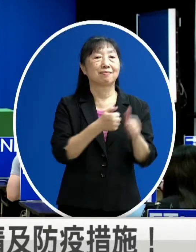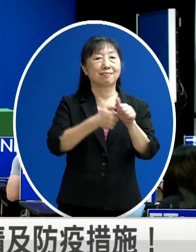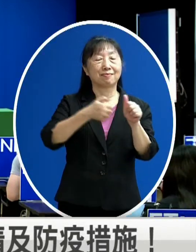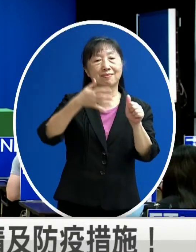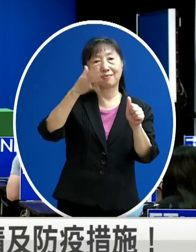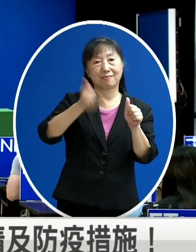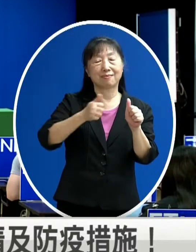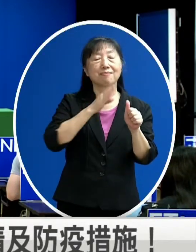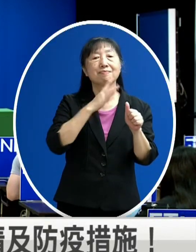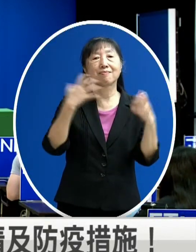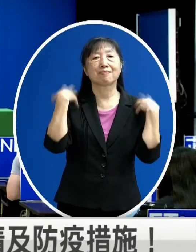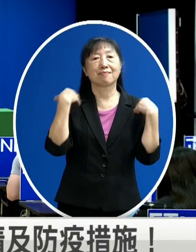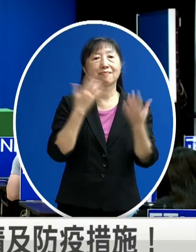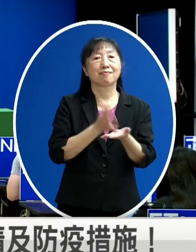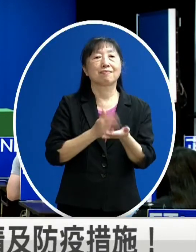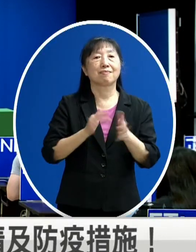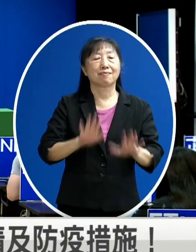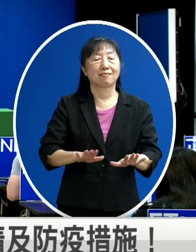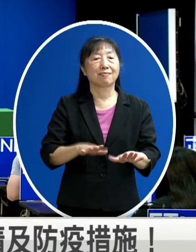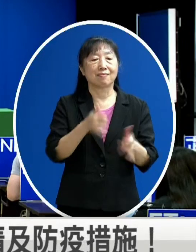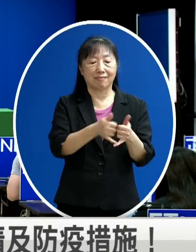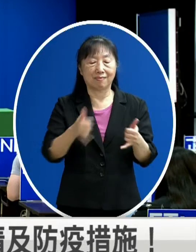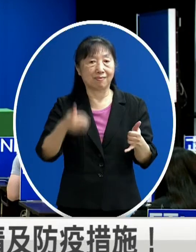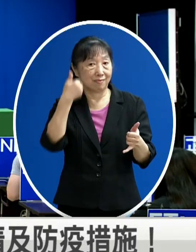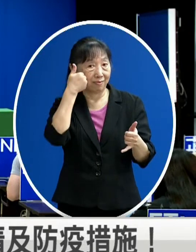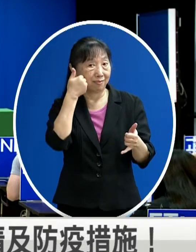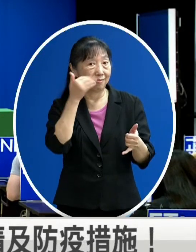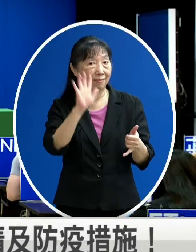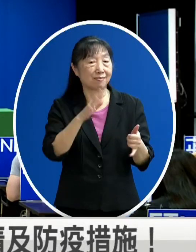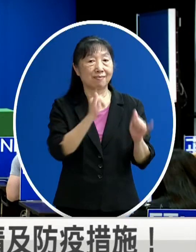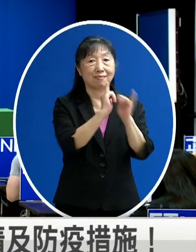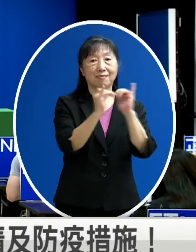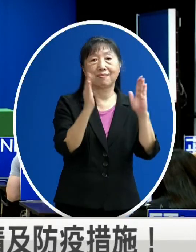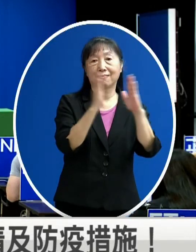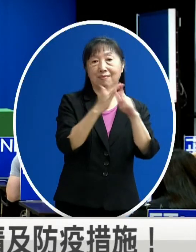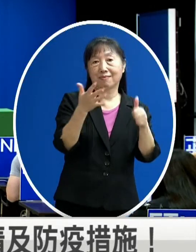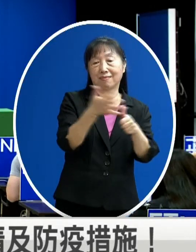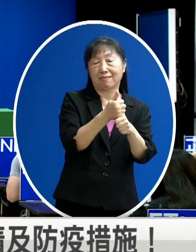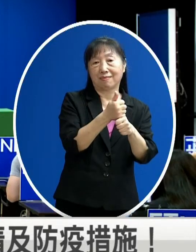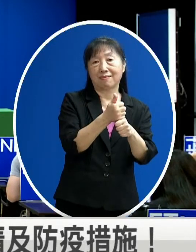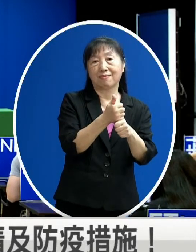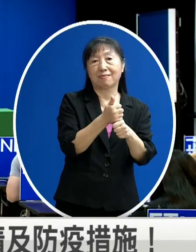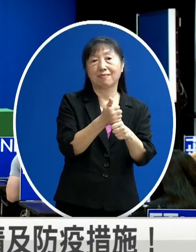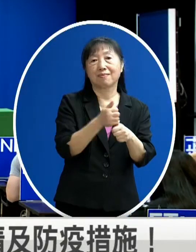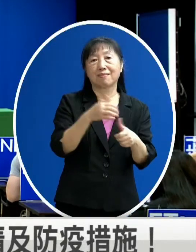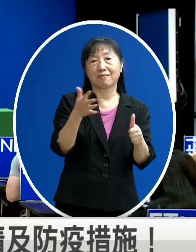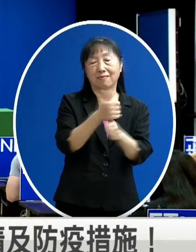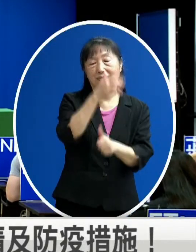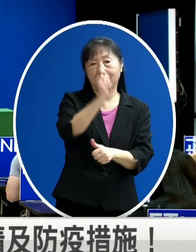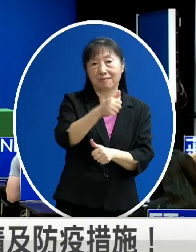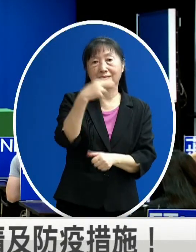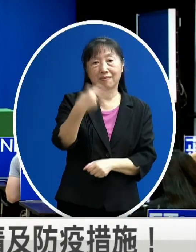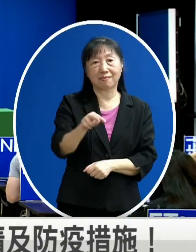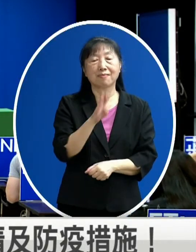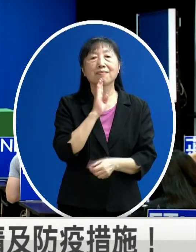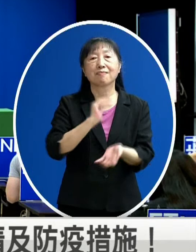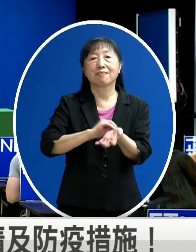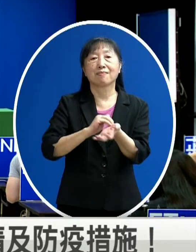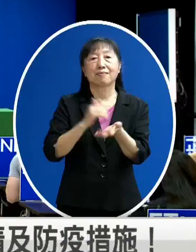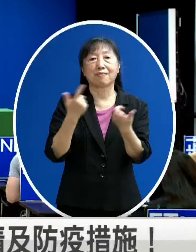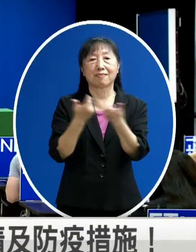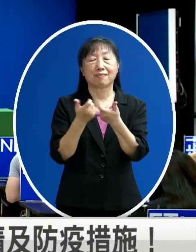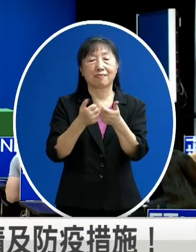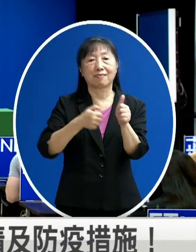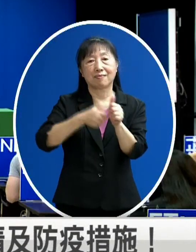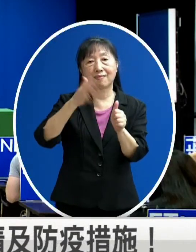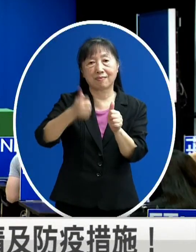主持，那出席今天记者会的有我们社家署的简慧娟、简署长，还有我们医疗应变组的罗